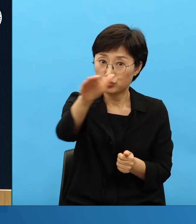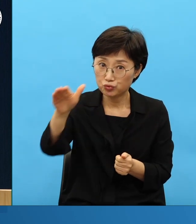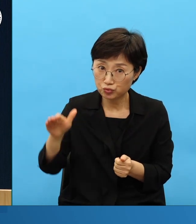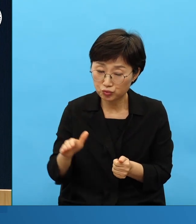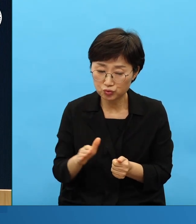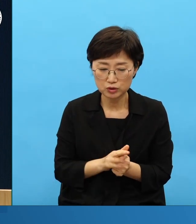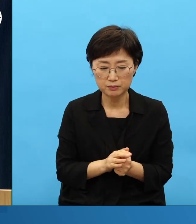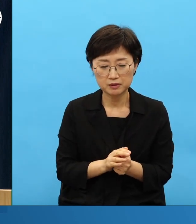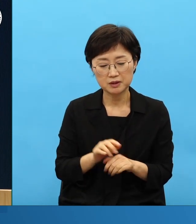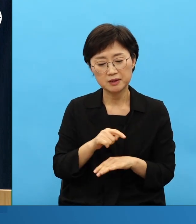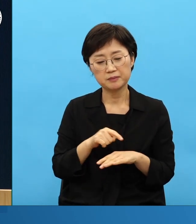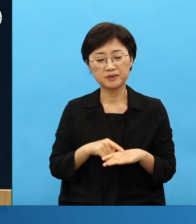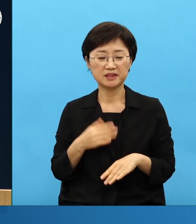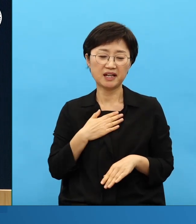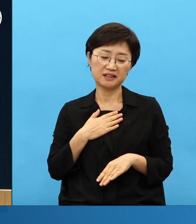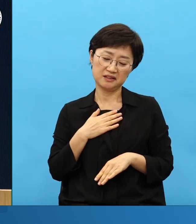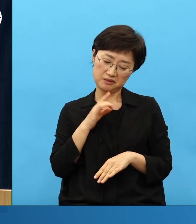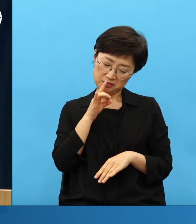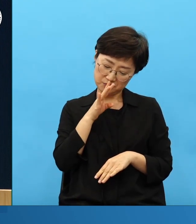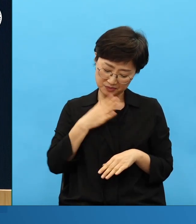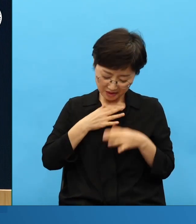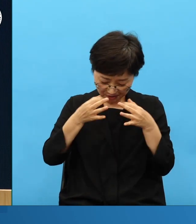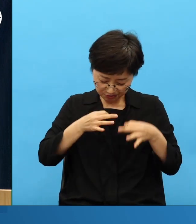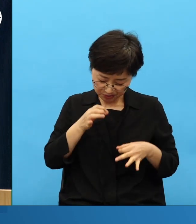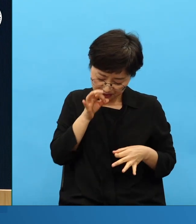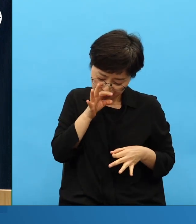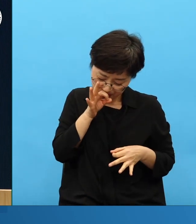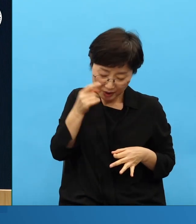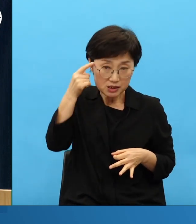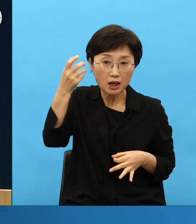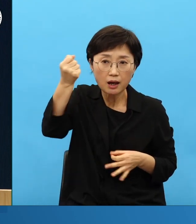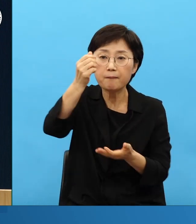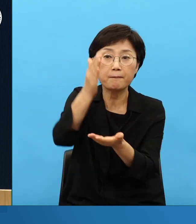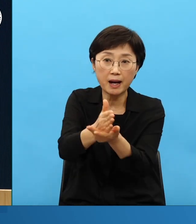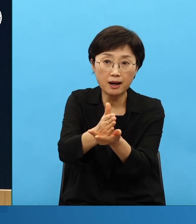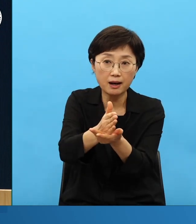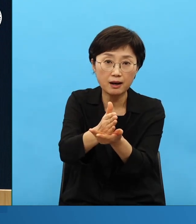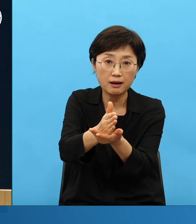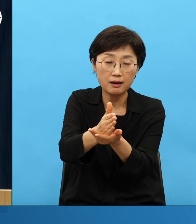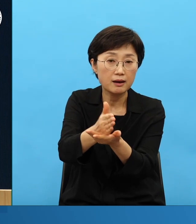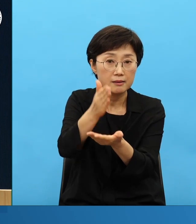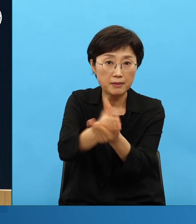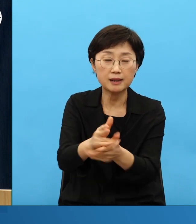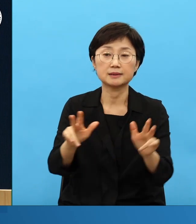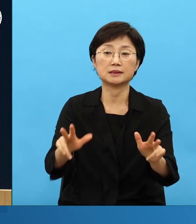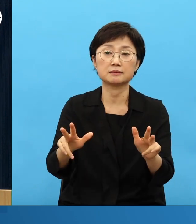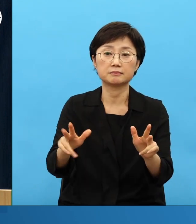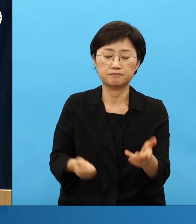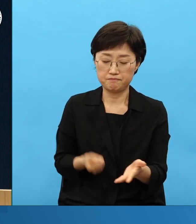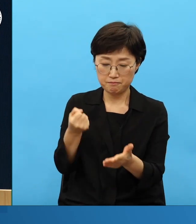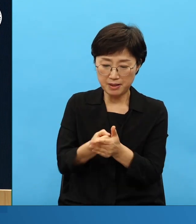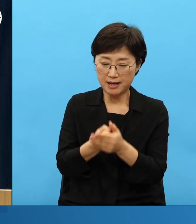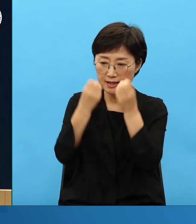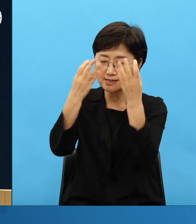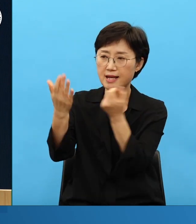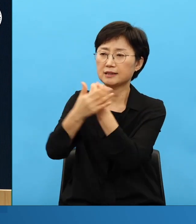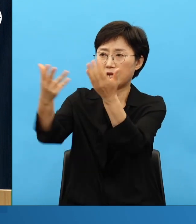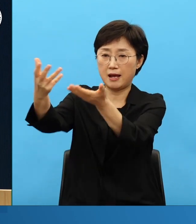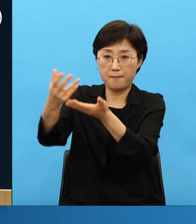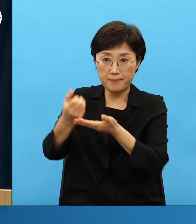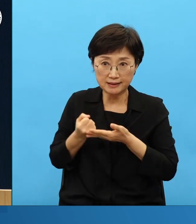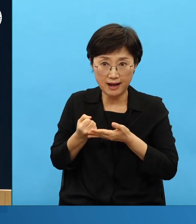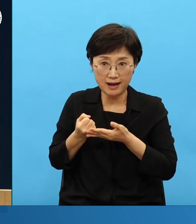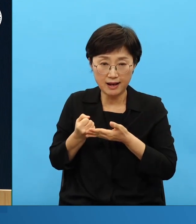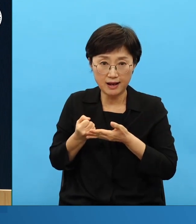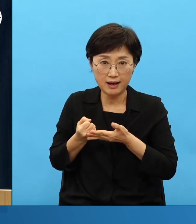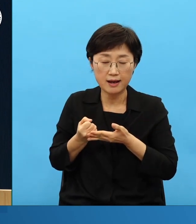마시고 새로 시작하세요. May not one of you be discouraged. May all of you 새 begin 은혜 anew. 받는 항상 크리스마스라는